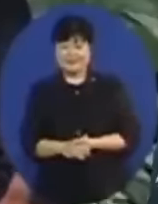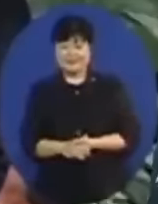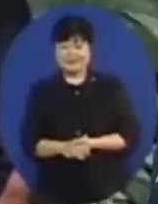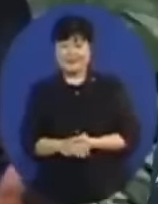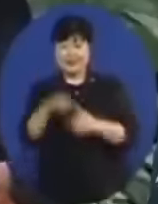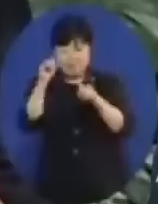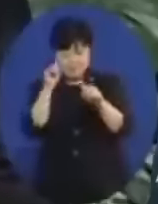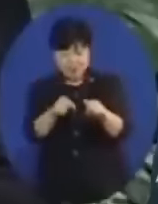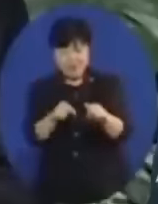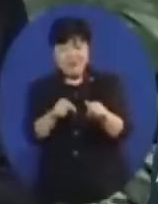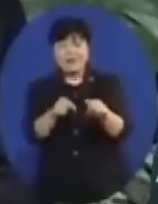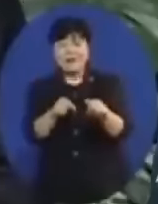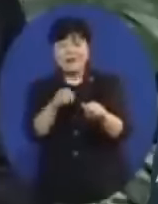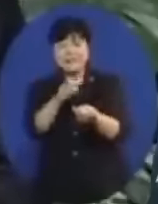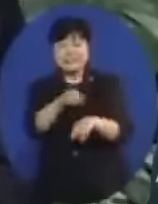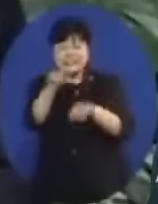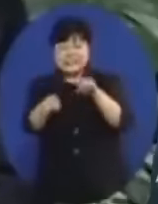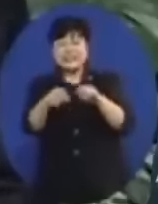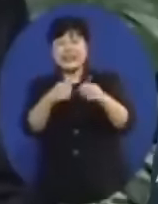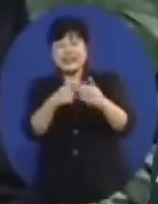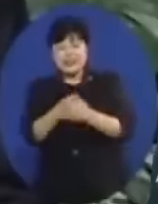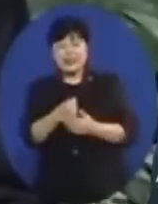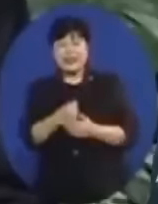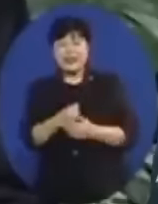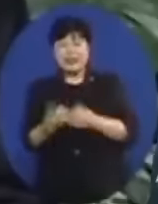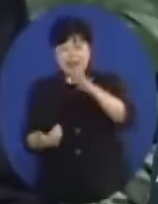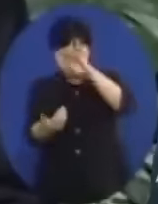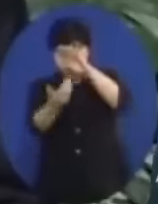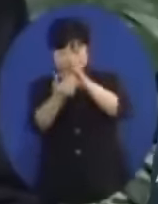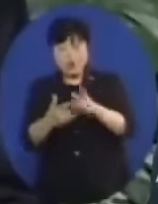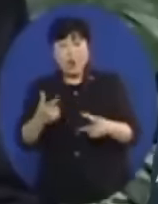하라고 하신 것을 실천했기 때문에 이루어진 것들.